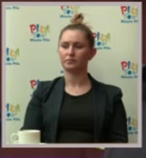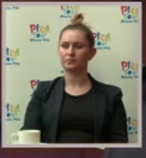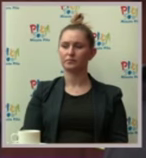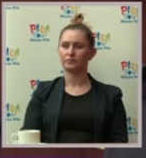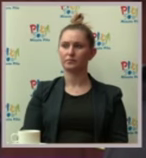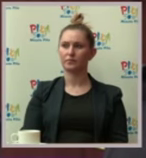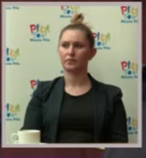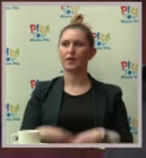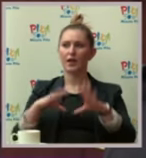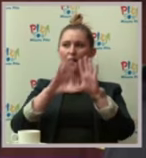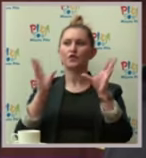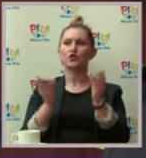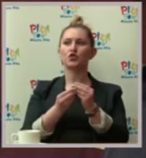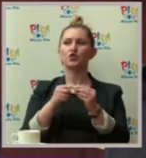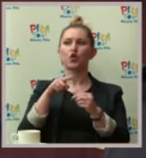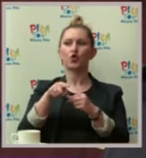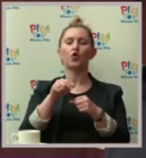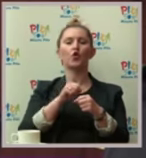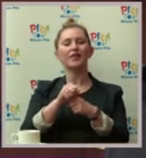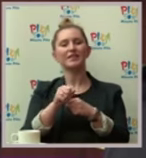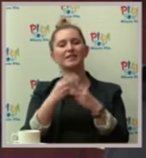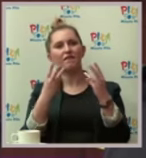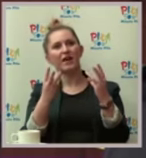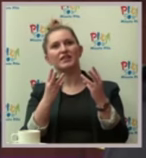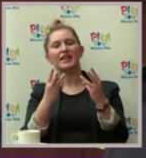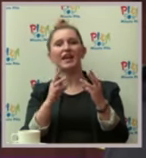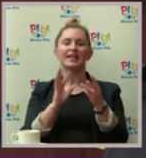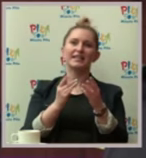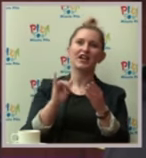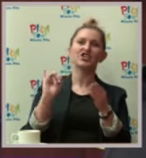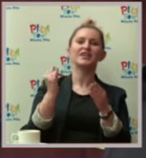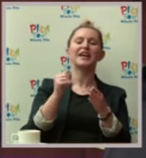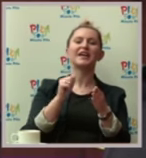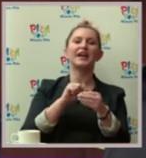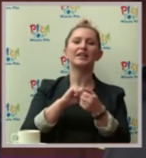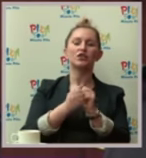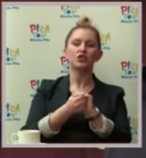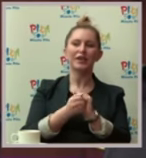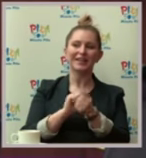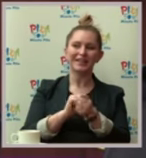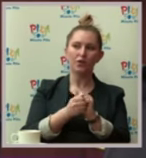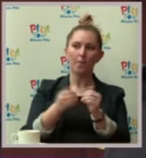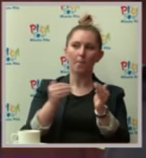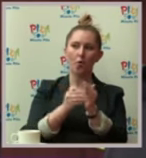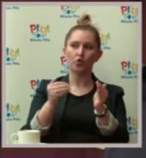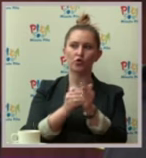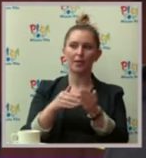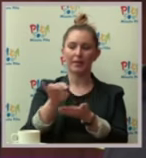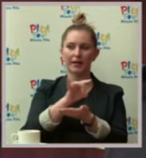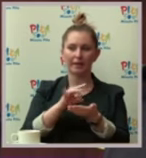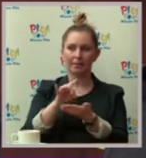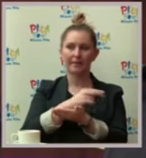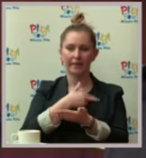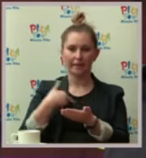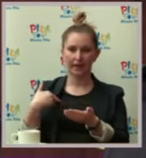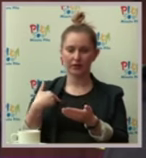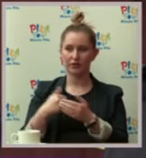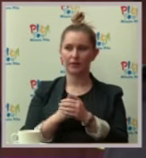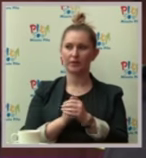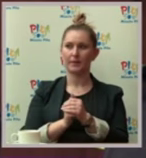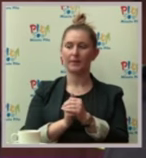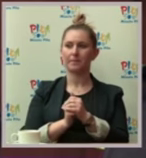po drugie z pewnej polityki inwestycyjnej, jaką powiedzmy gmina ma zamiar realizować.